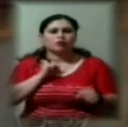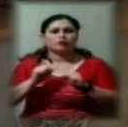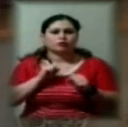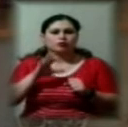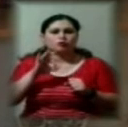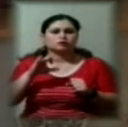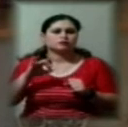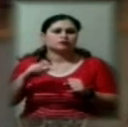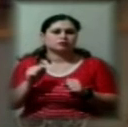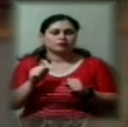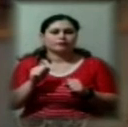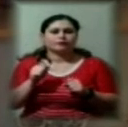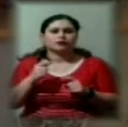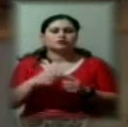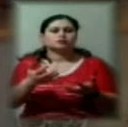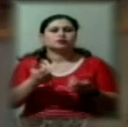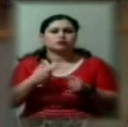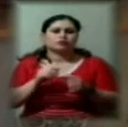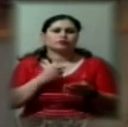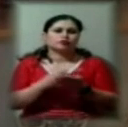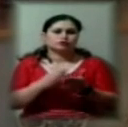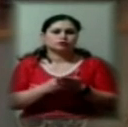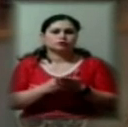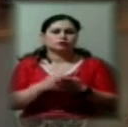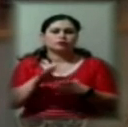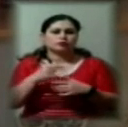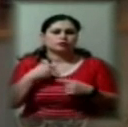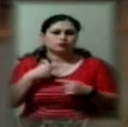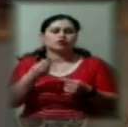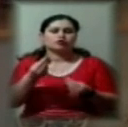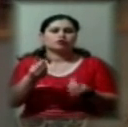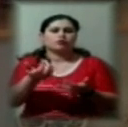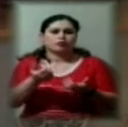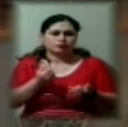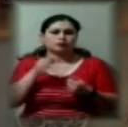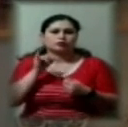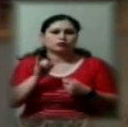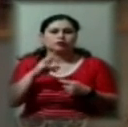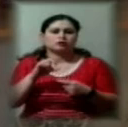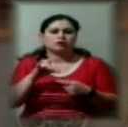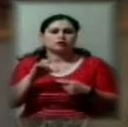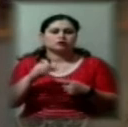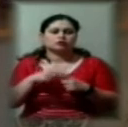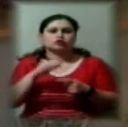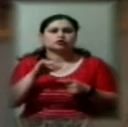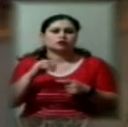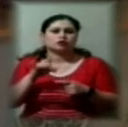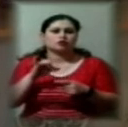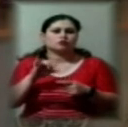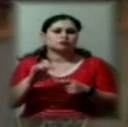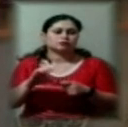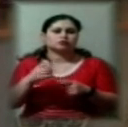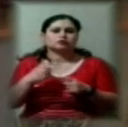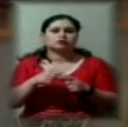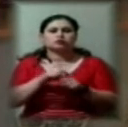З прийняттям бюджету ми ці кошти отримали і наразі у штатні розписи шкіл міста